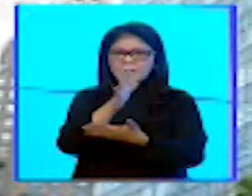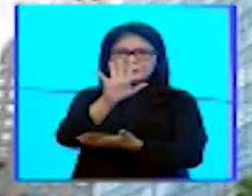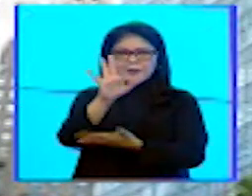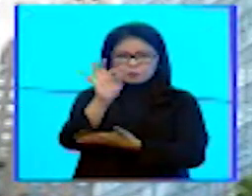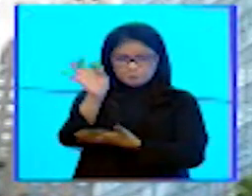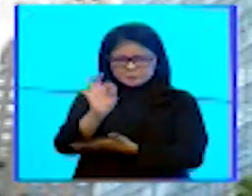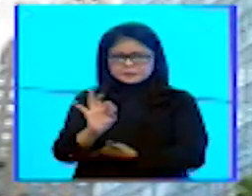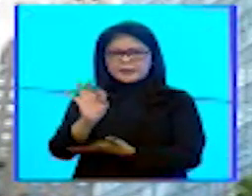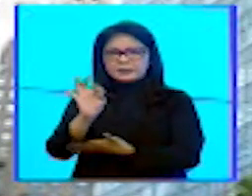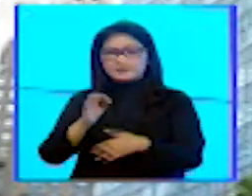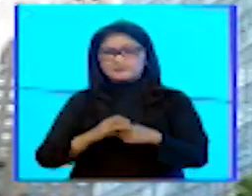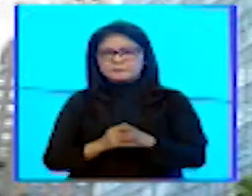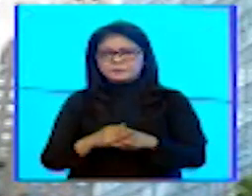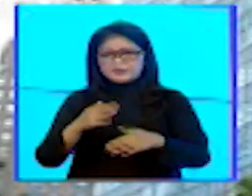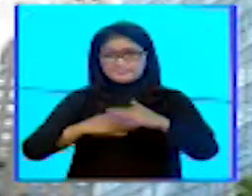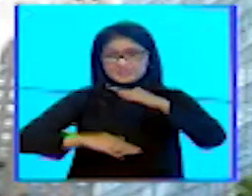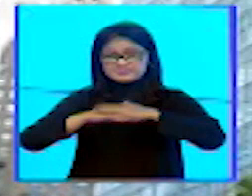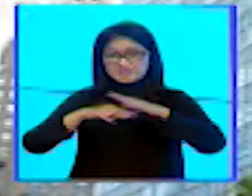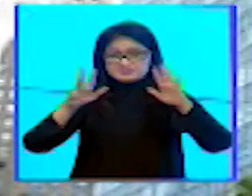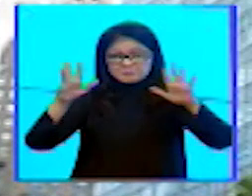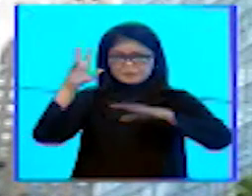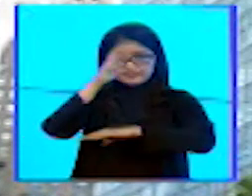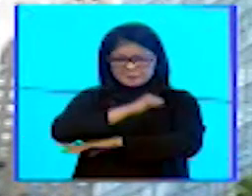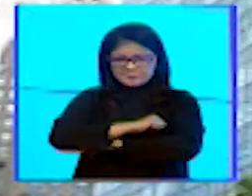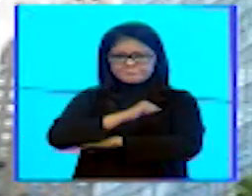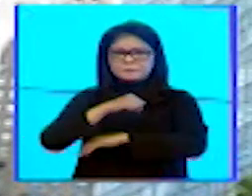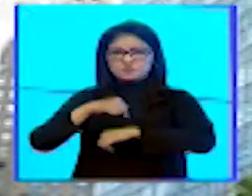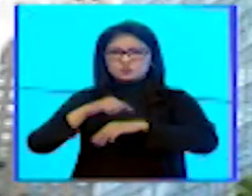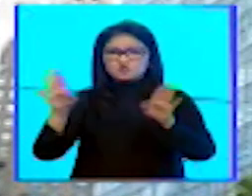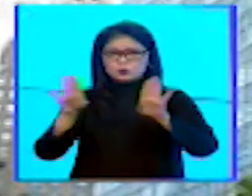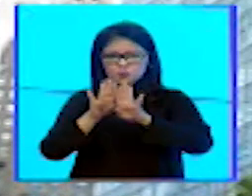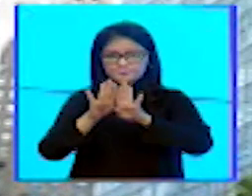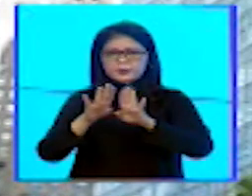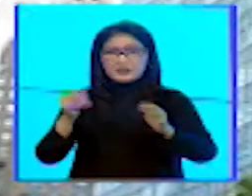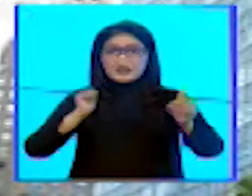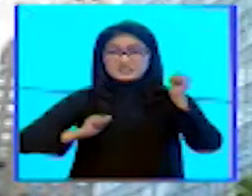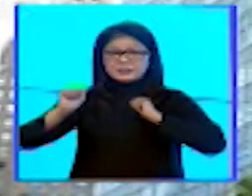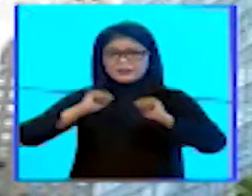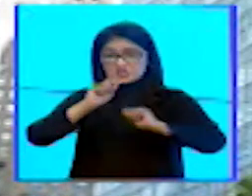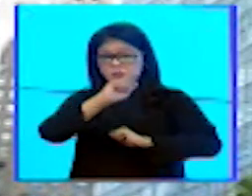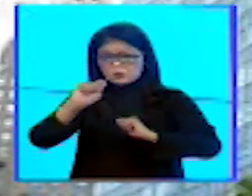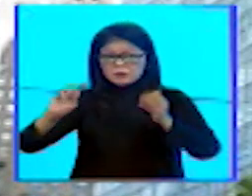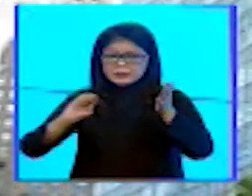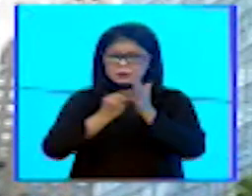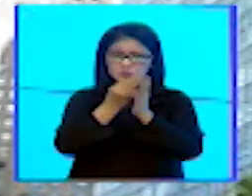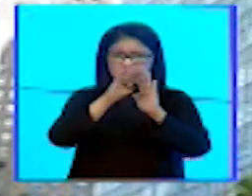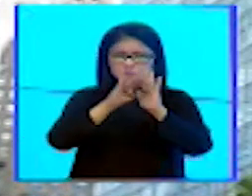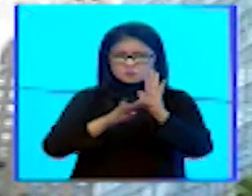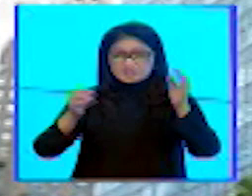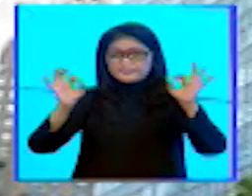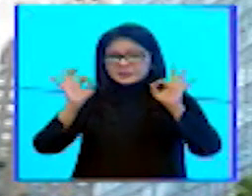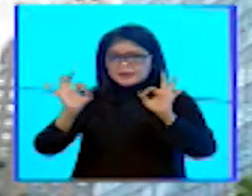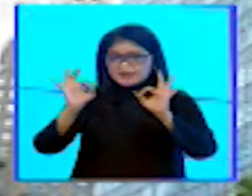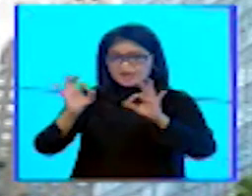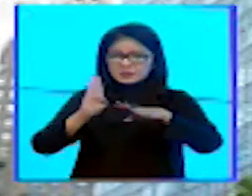operasional hingga pukul 9 malam. Sementara untuk kegiatan belajar mengajar mengikuti keputusan Kemendikbud Ristek dengan